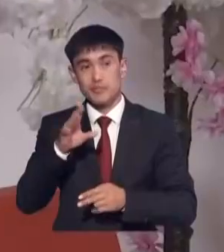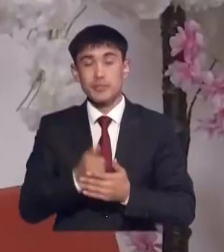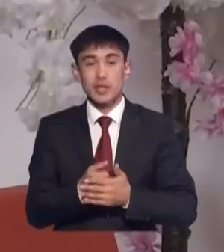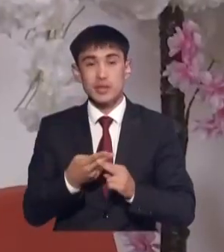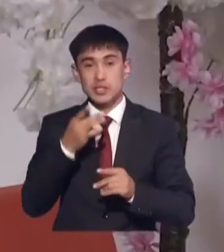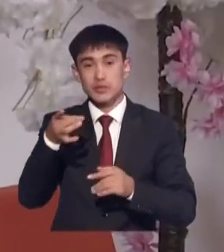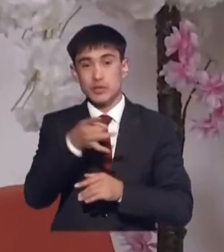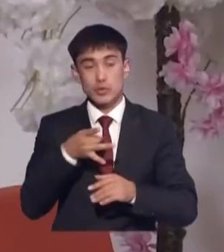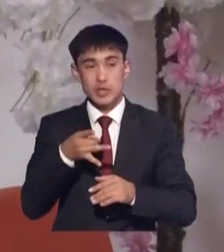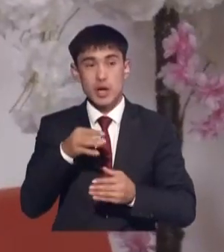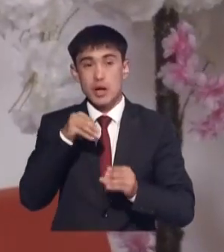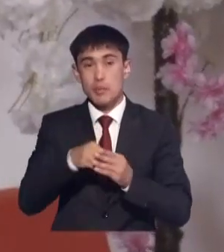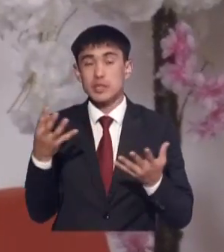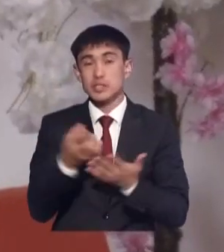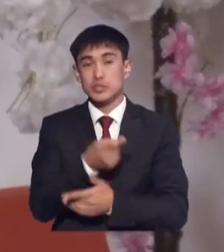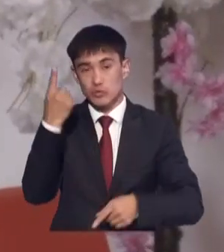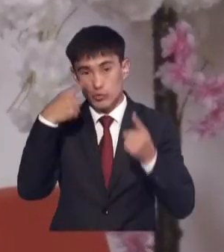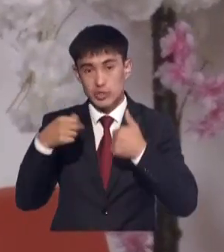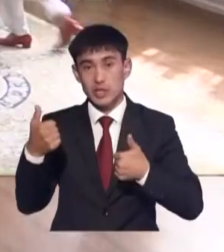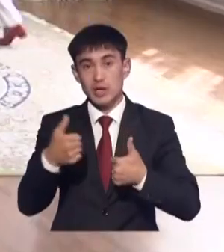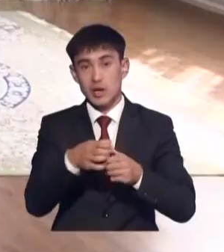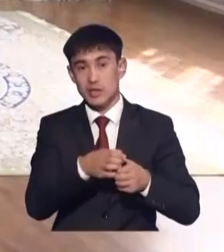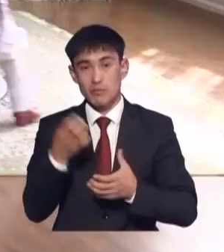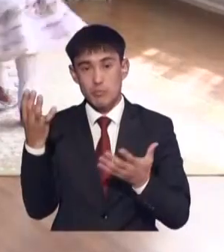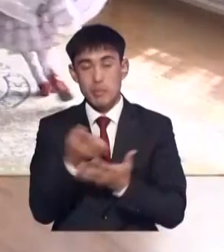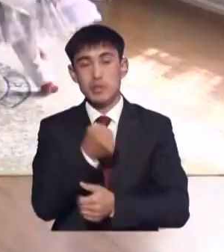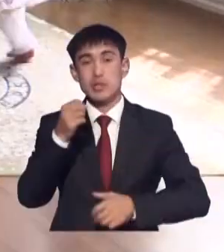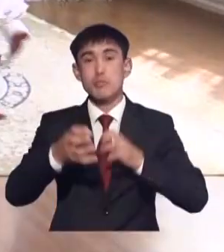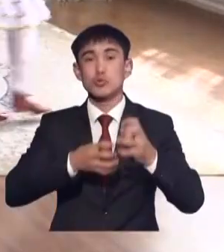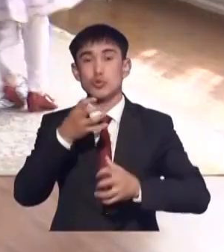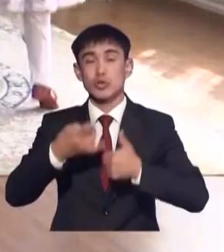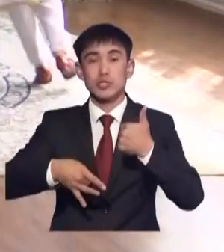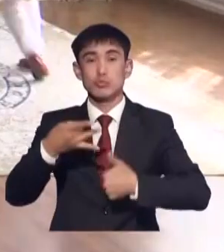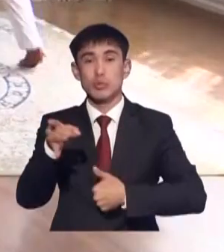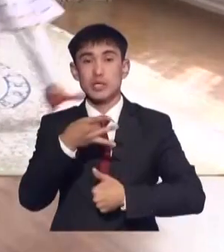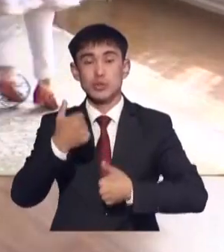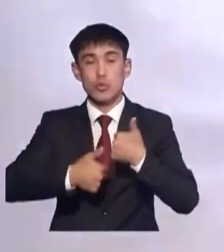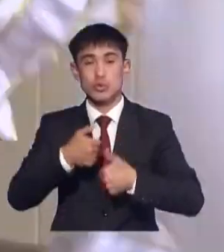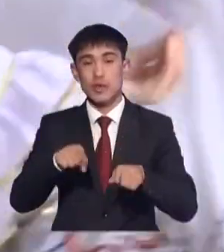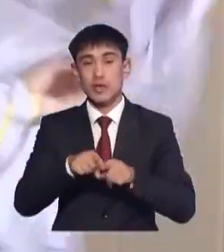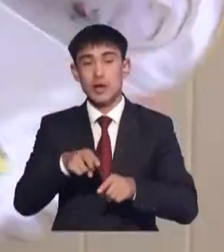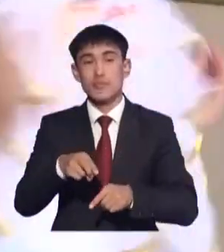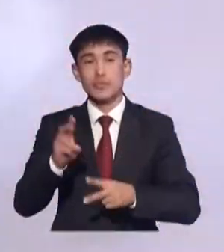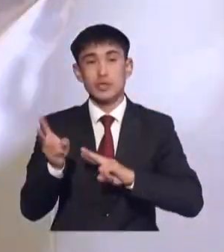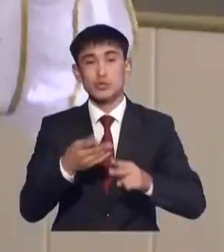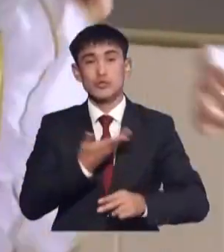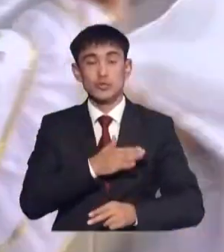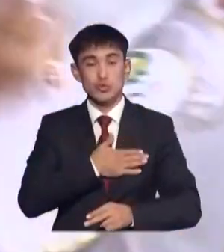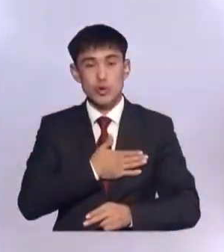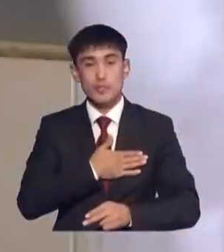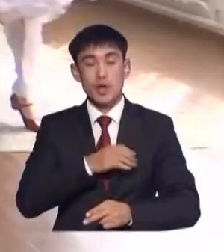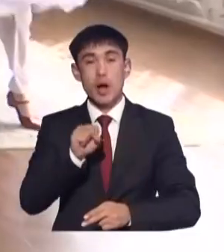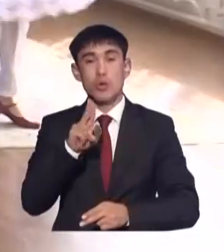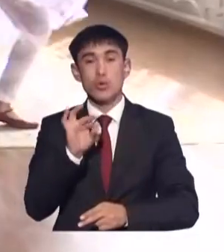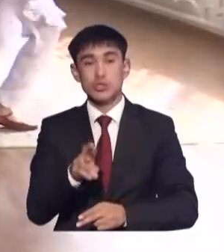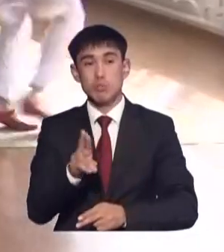пределами нашего региона. В копилке достижений творческого коллектива – победы на международных и республиканских конкурсах, таких как «Танцуй всей душой», «Ак